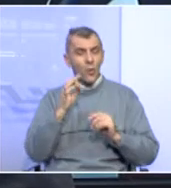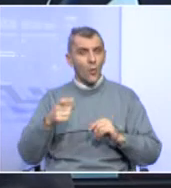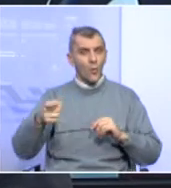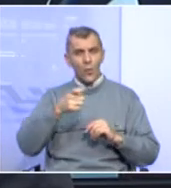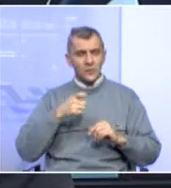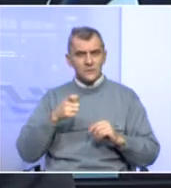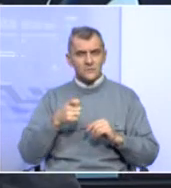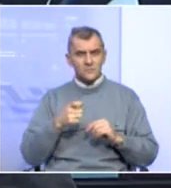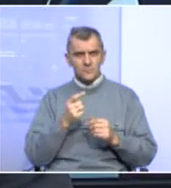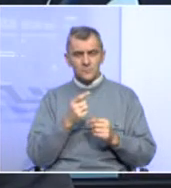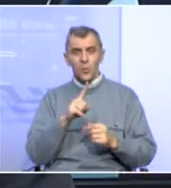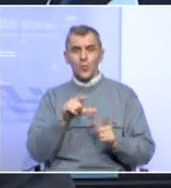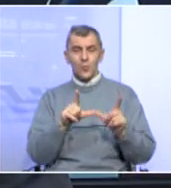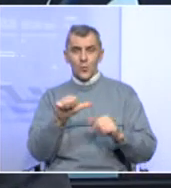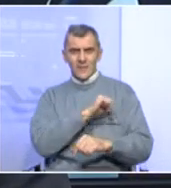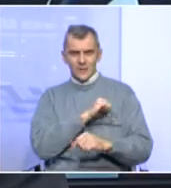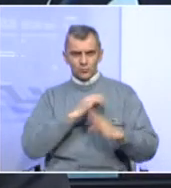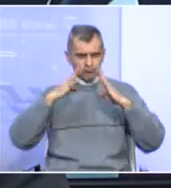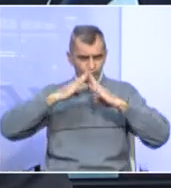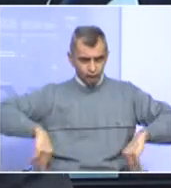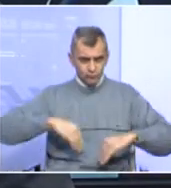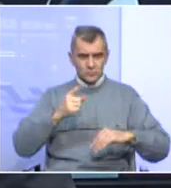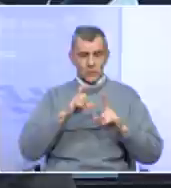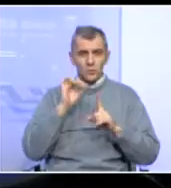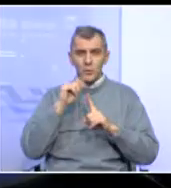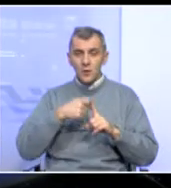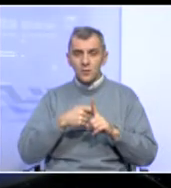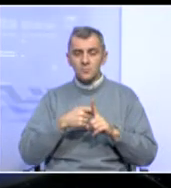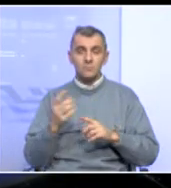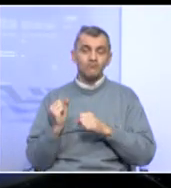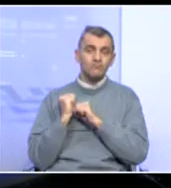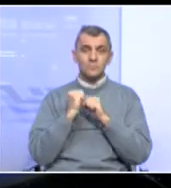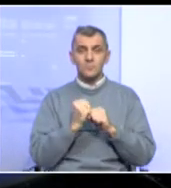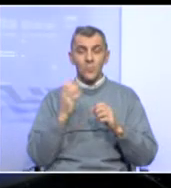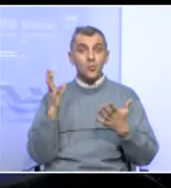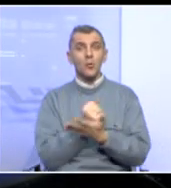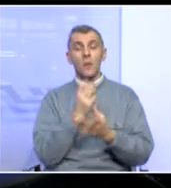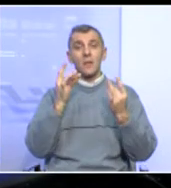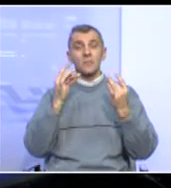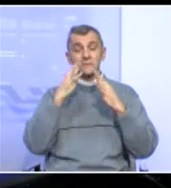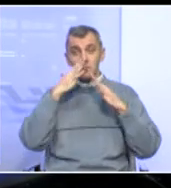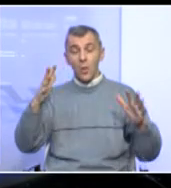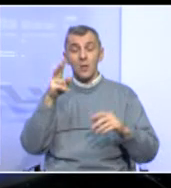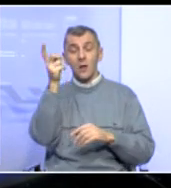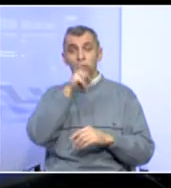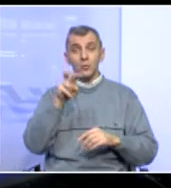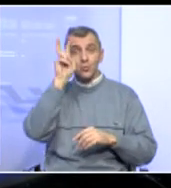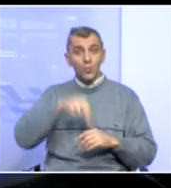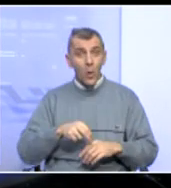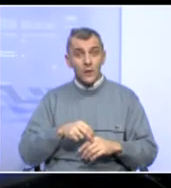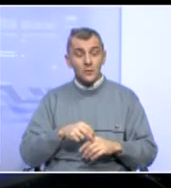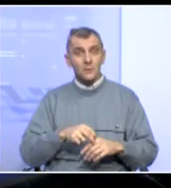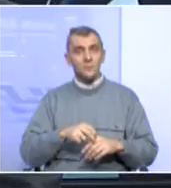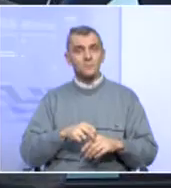organizacije, nevladin sektor, u interesu rušenja njega s vlasti, dobile 10 miliona dolara. U isto vrijeme se